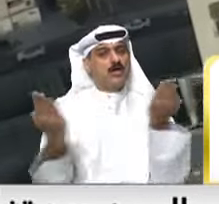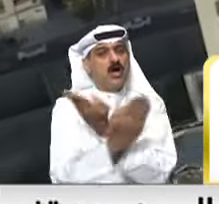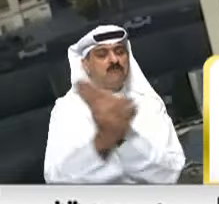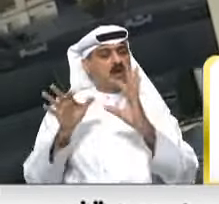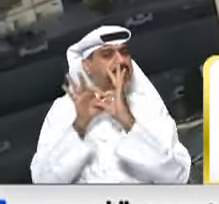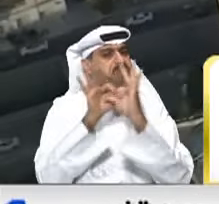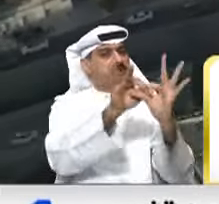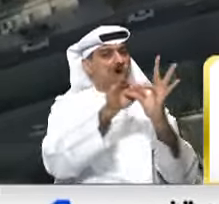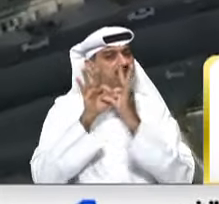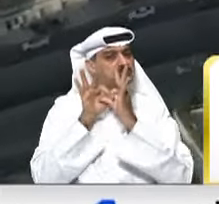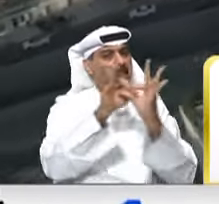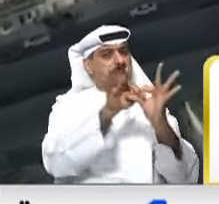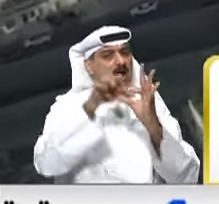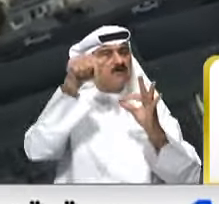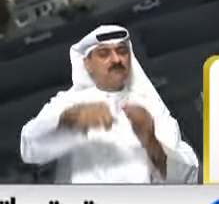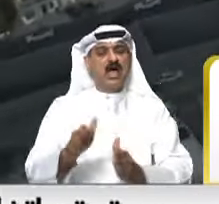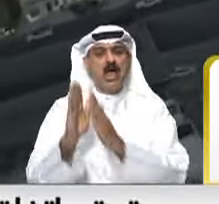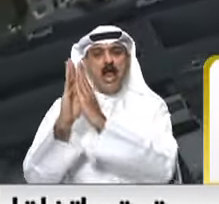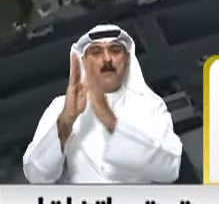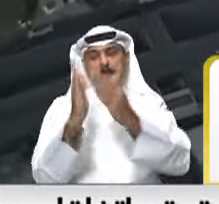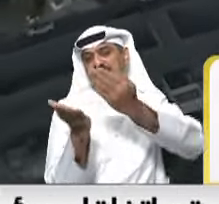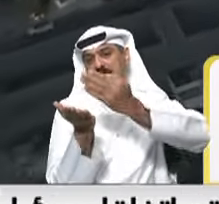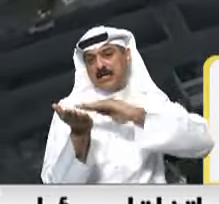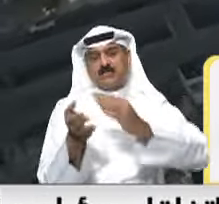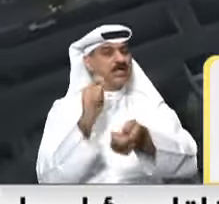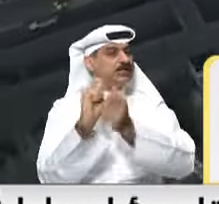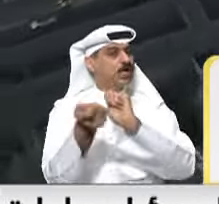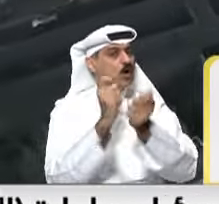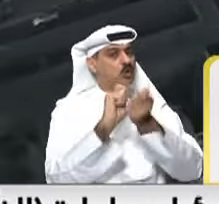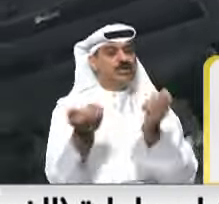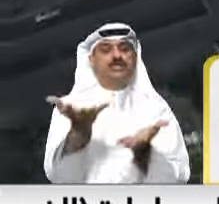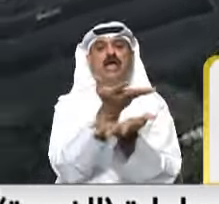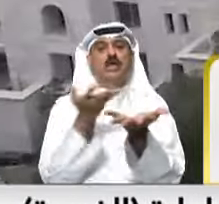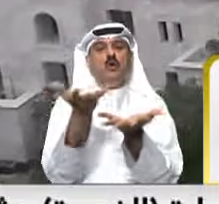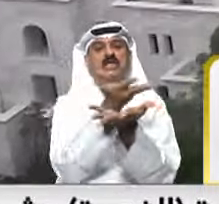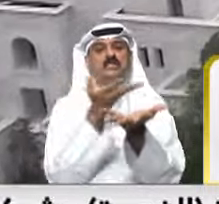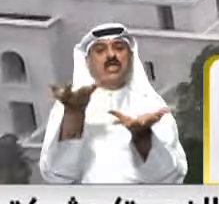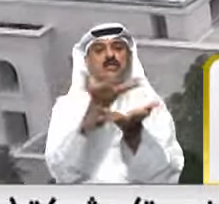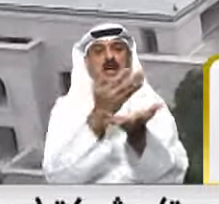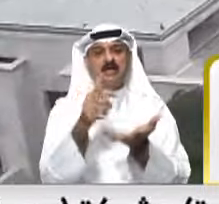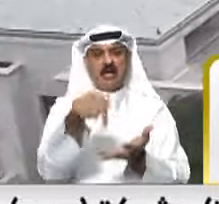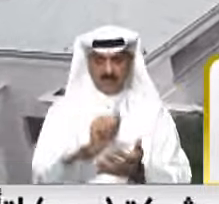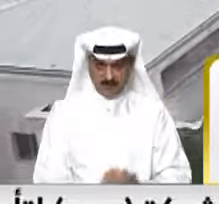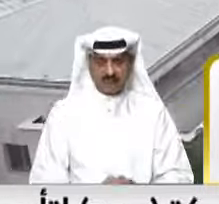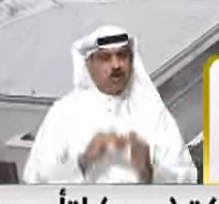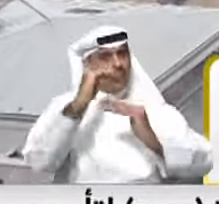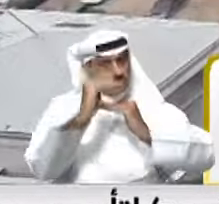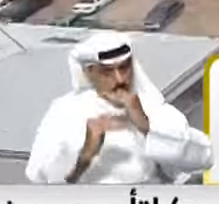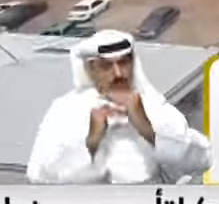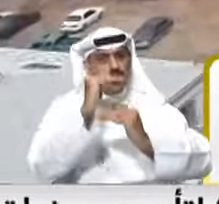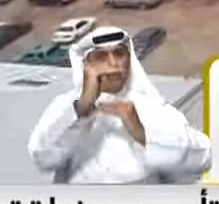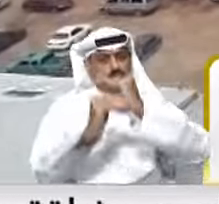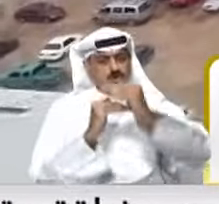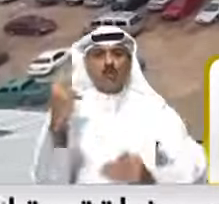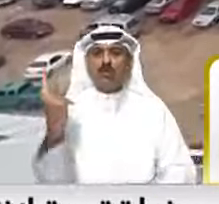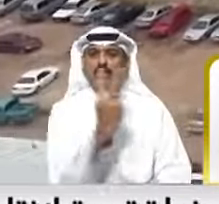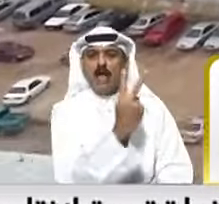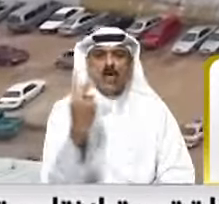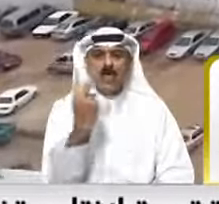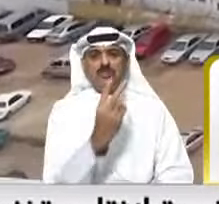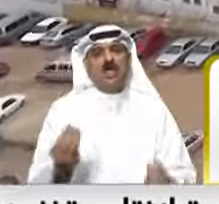مذكرات التفاهم بالمجالات الاقتصادية والتجارية والاستثمارية، ما أسهم بتطوير العلاقات الثنائية